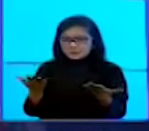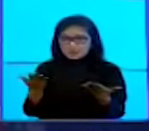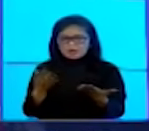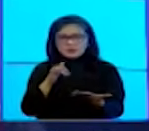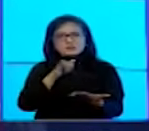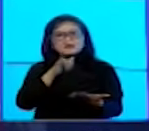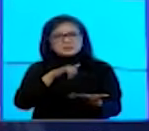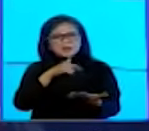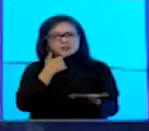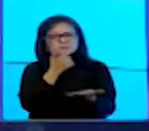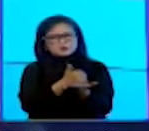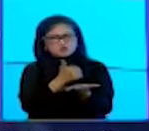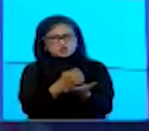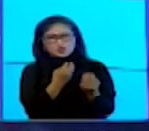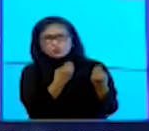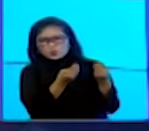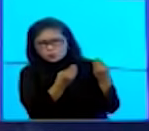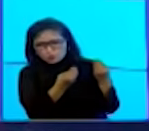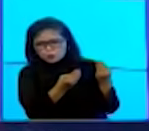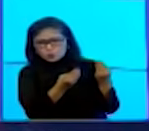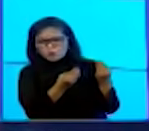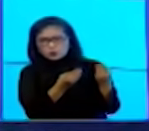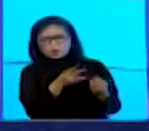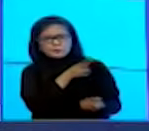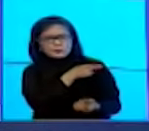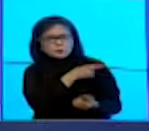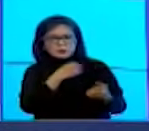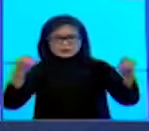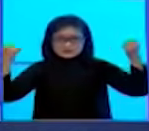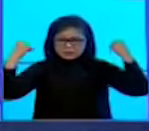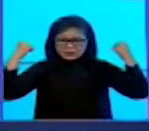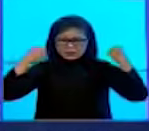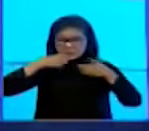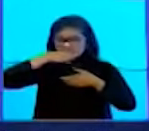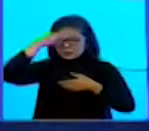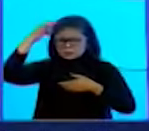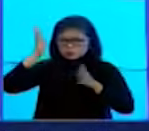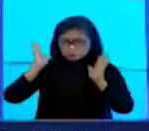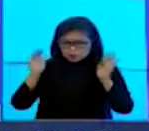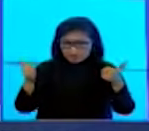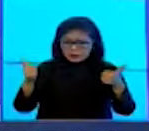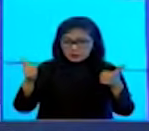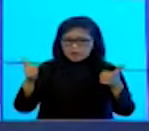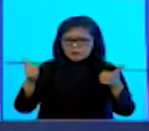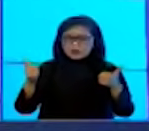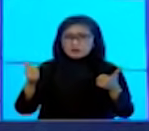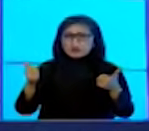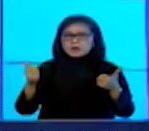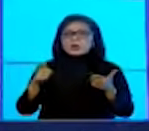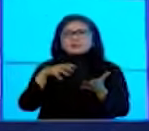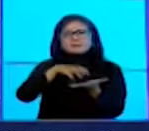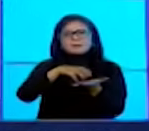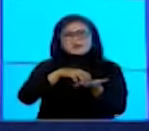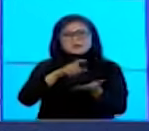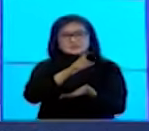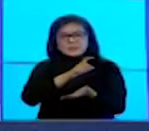tentu menunggu hasil dari nakes dari kecamatan maupun dari kota administrasi Jakarta Timur,